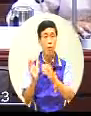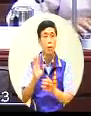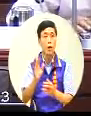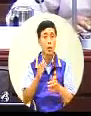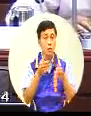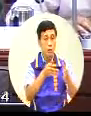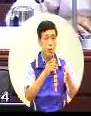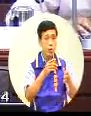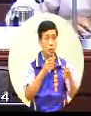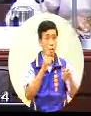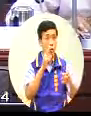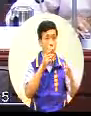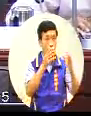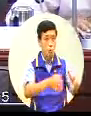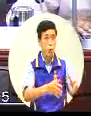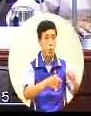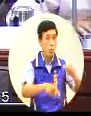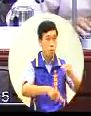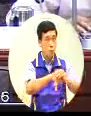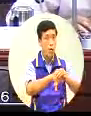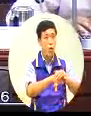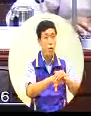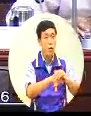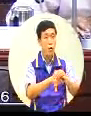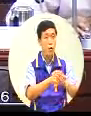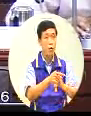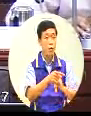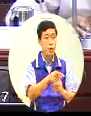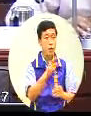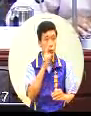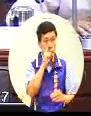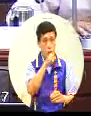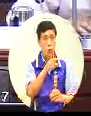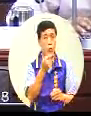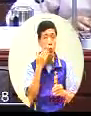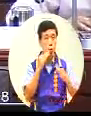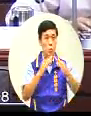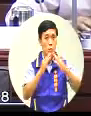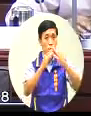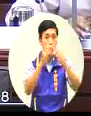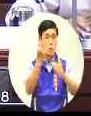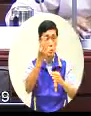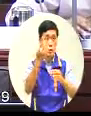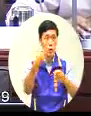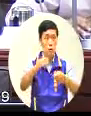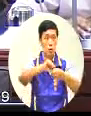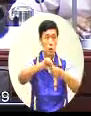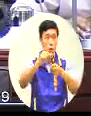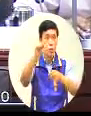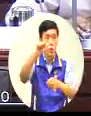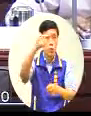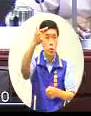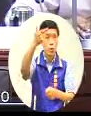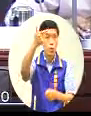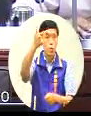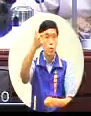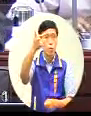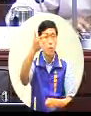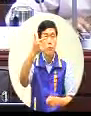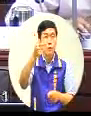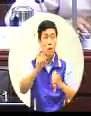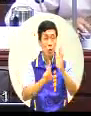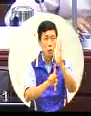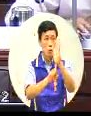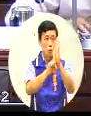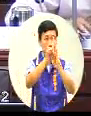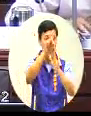安全，如果说今天我四楼处啊，我又起五楼、六楼、七楼，垂直